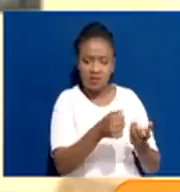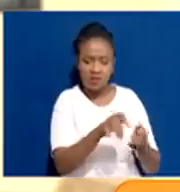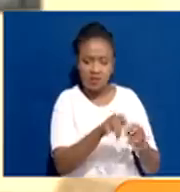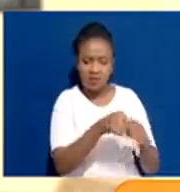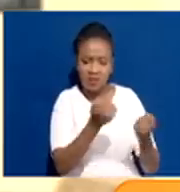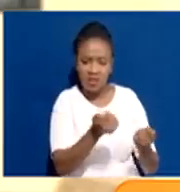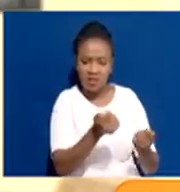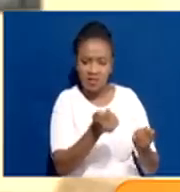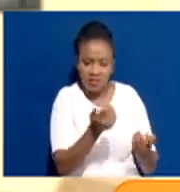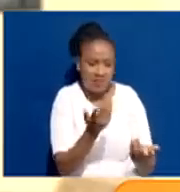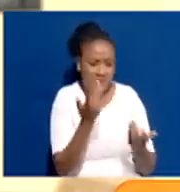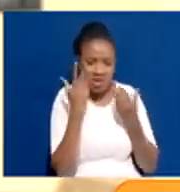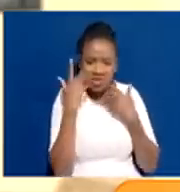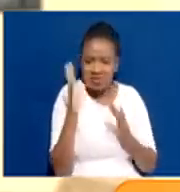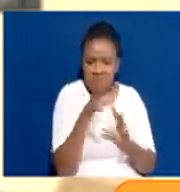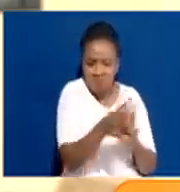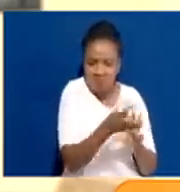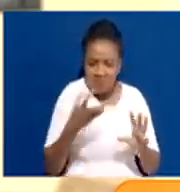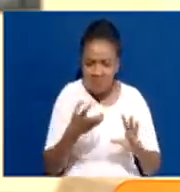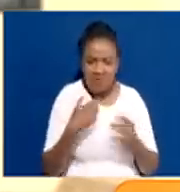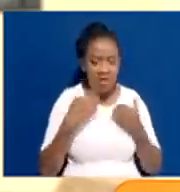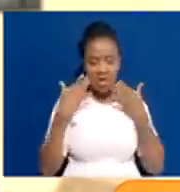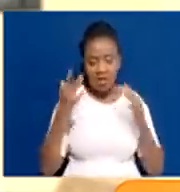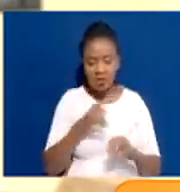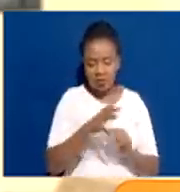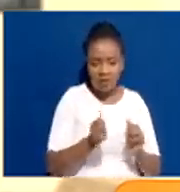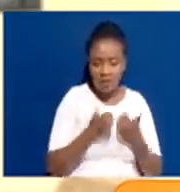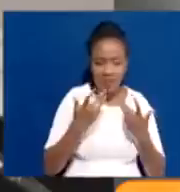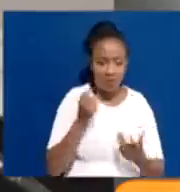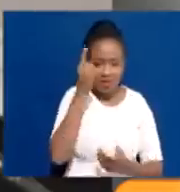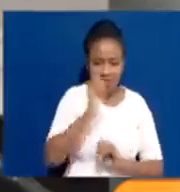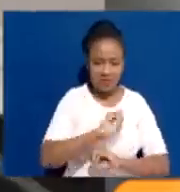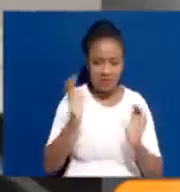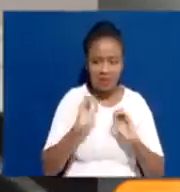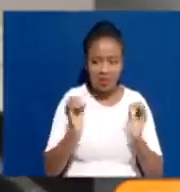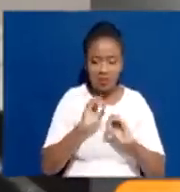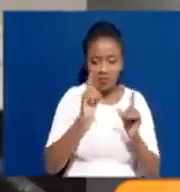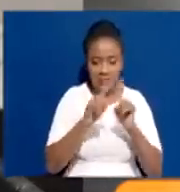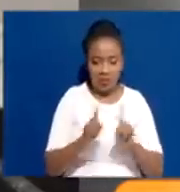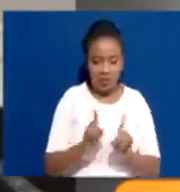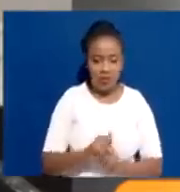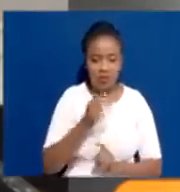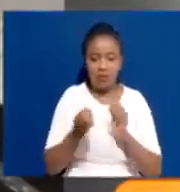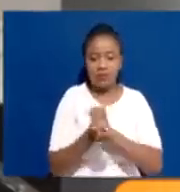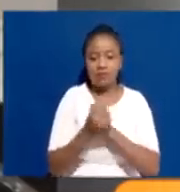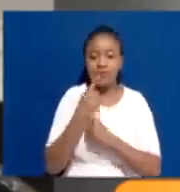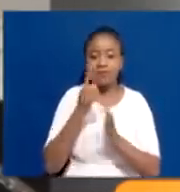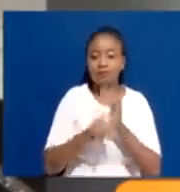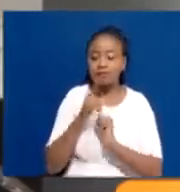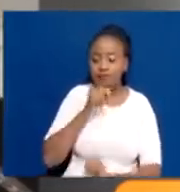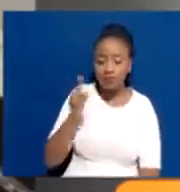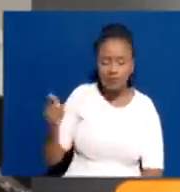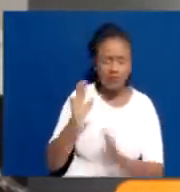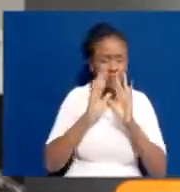Imeharibika ama sijui ilikuwa imeng'olewa. Sasa sikuwa nimejua, sikuwa understand vizuri. They describe him as a calm person who